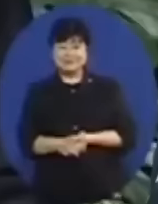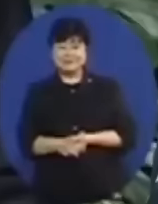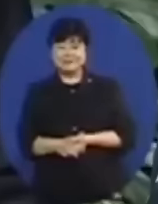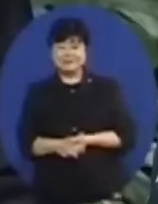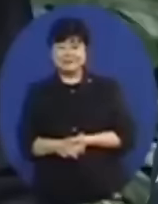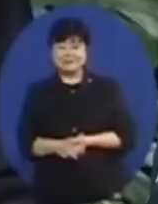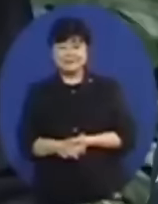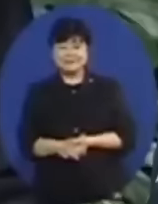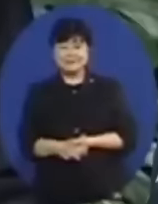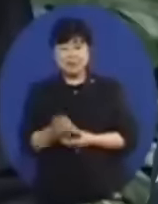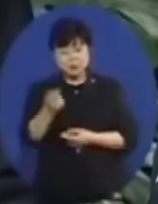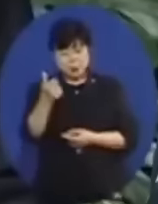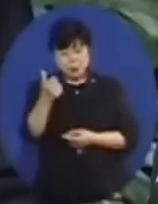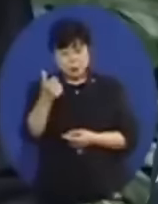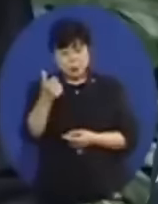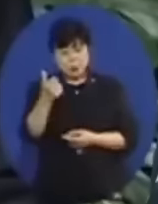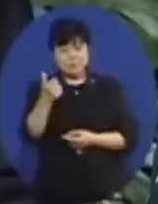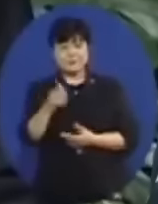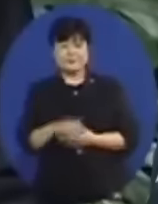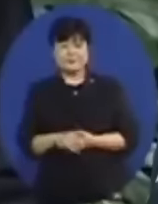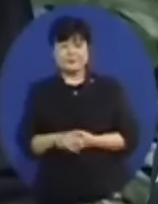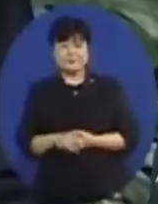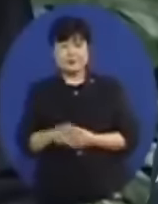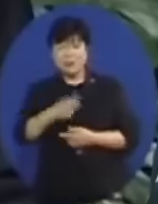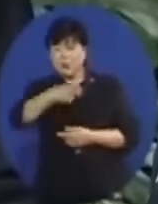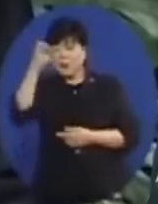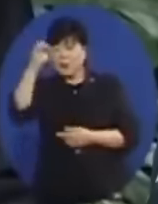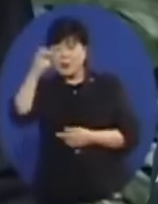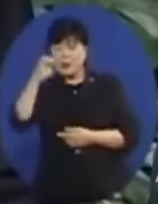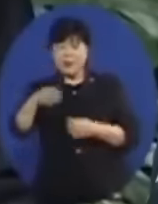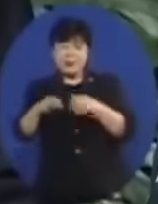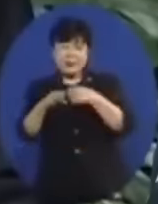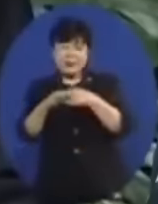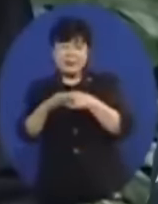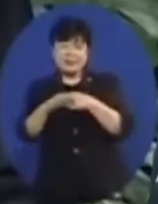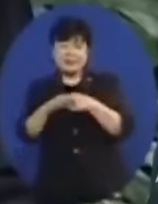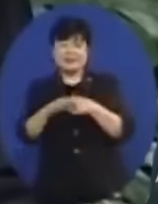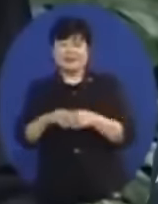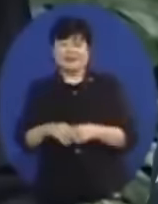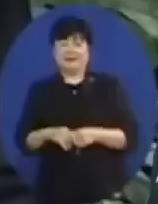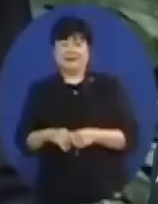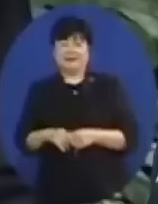우리가 조금만 잘나면은